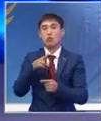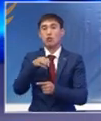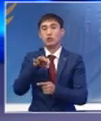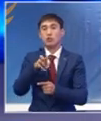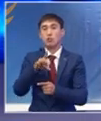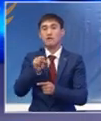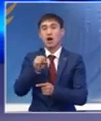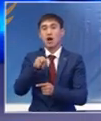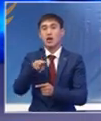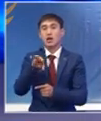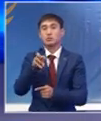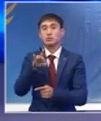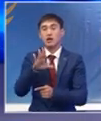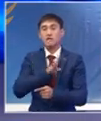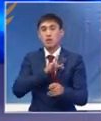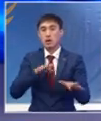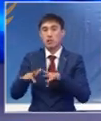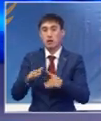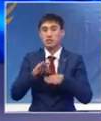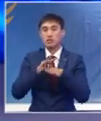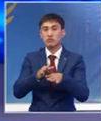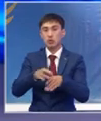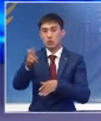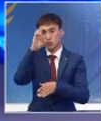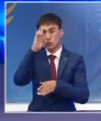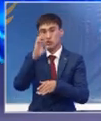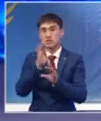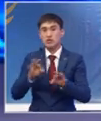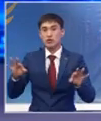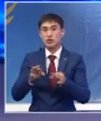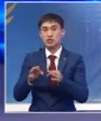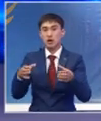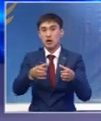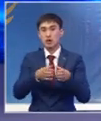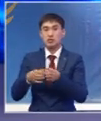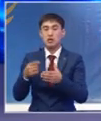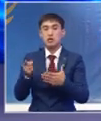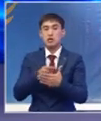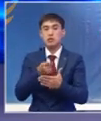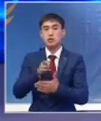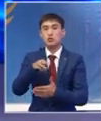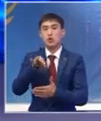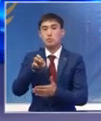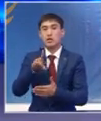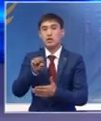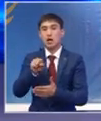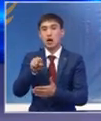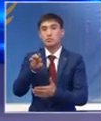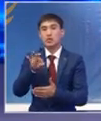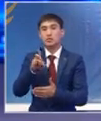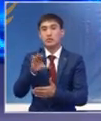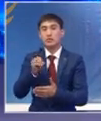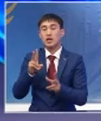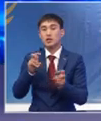Мукана Тулебаева Али Алпысбаева. Мероприятие сопровождал Государственный симфонический оркестр имени Тулепергенова